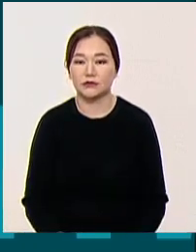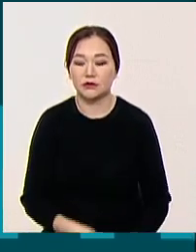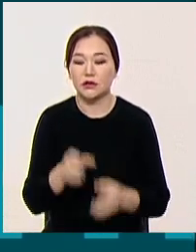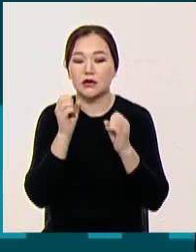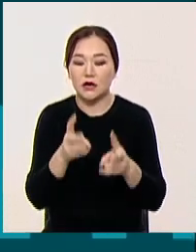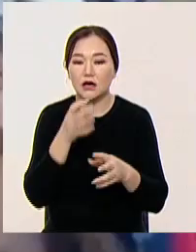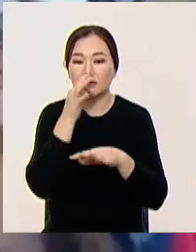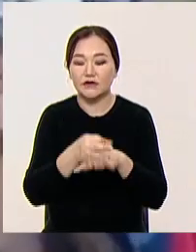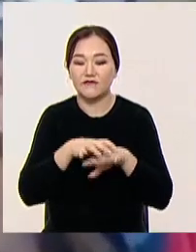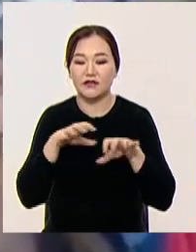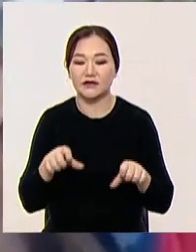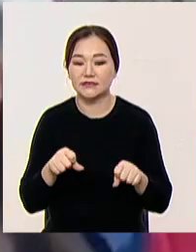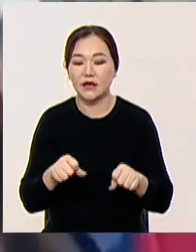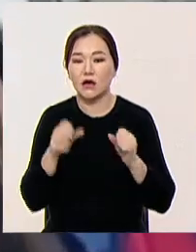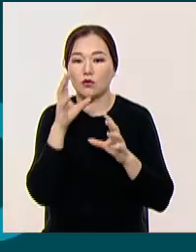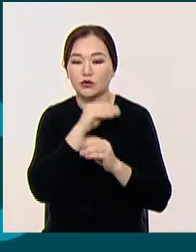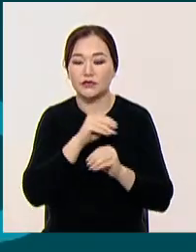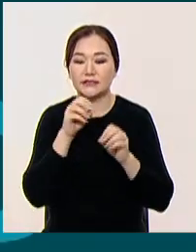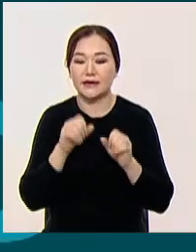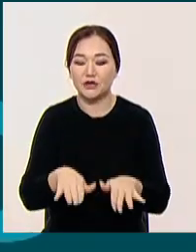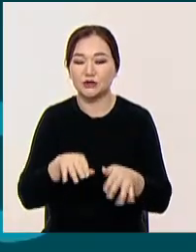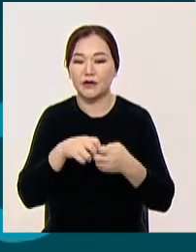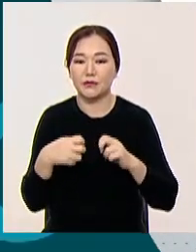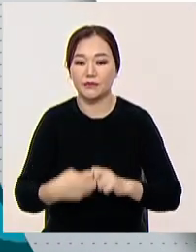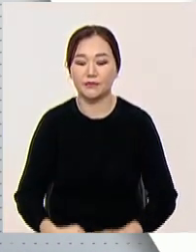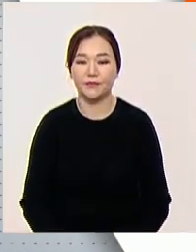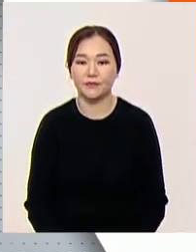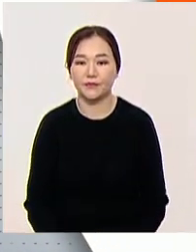Как отреагировали власти? Удалось ли решить проблему?